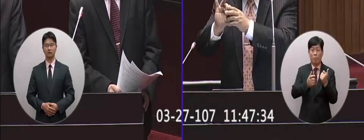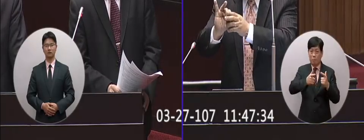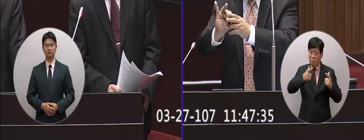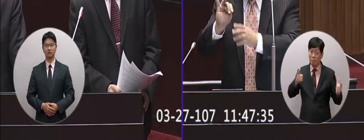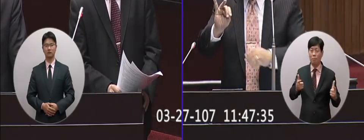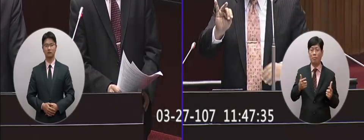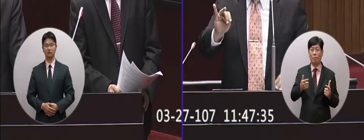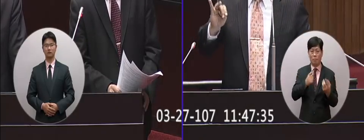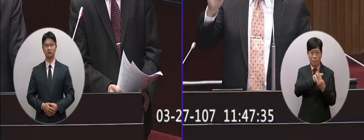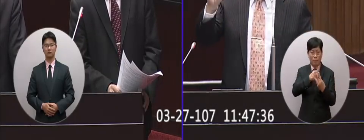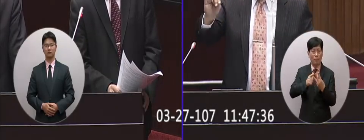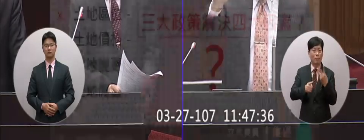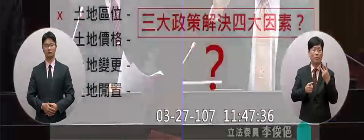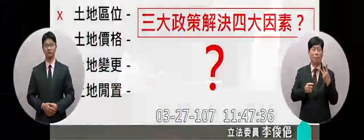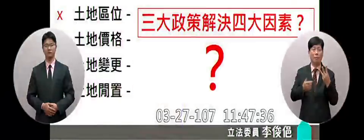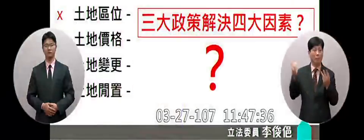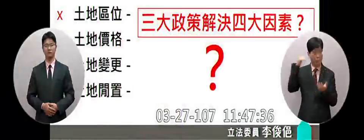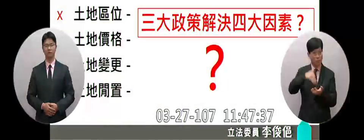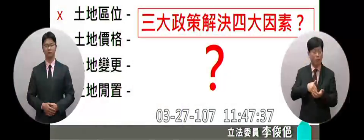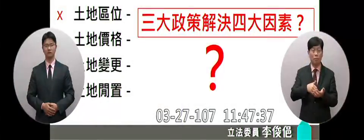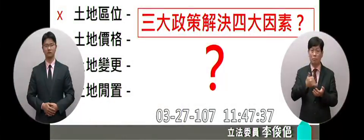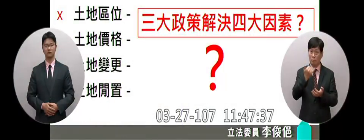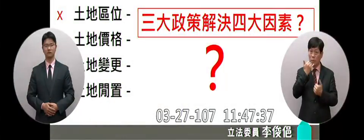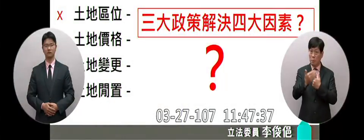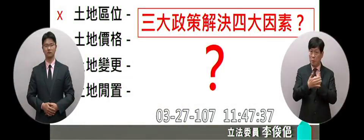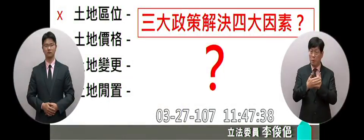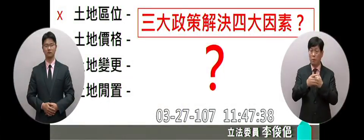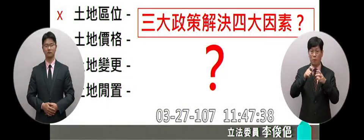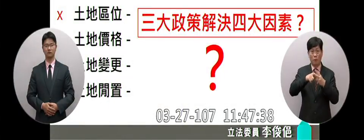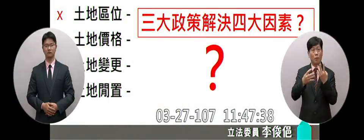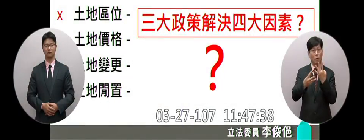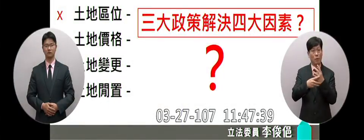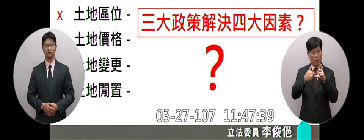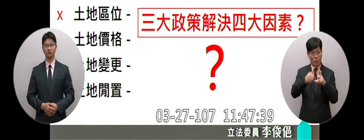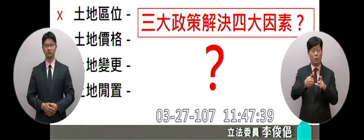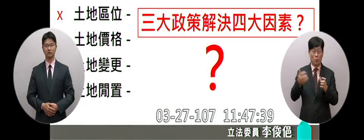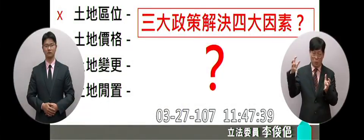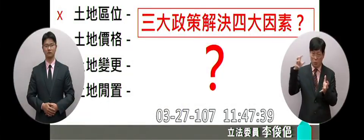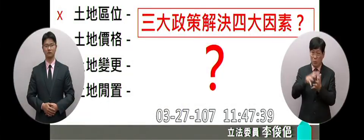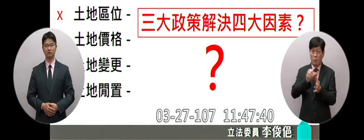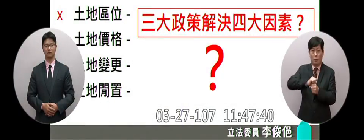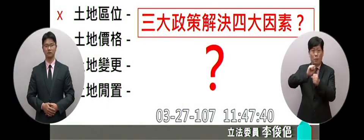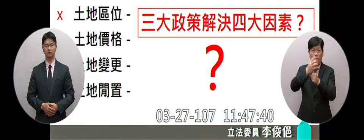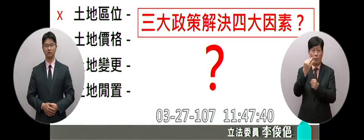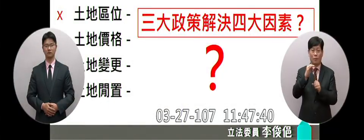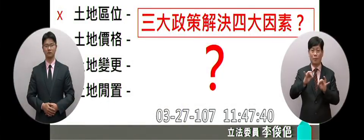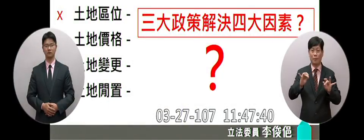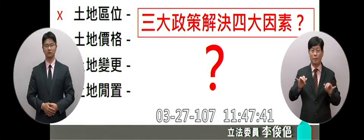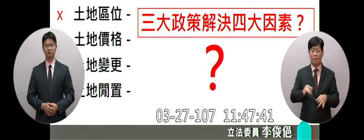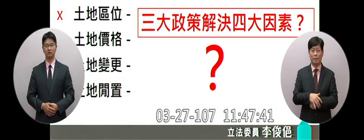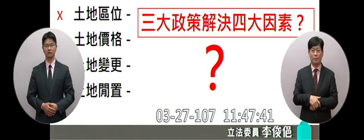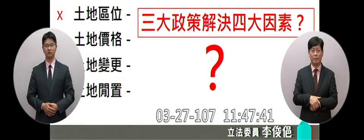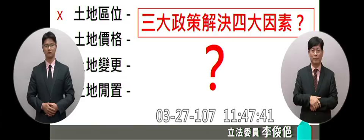以立体化，这些政策到底可以让我们工业区释放出多少土地来？